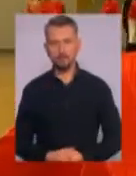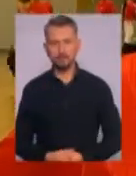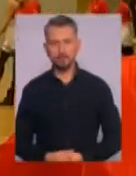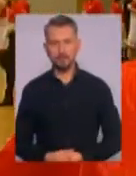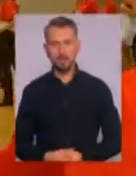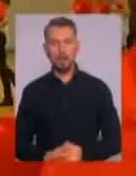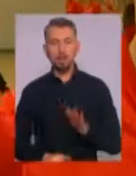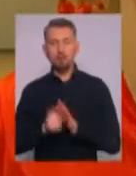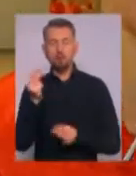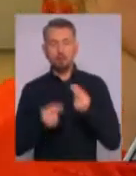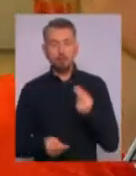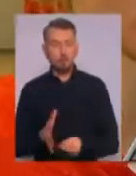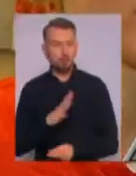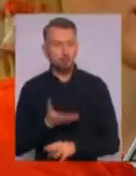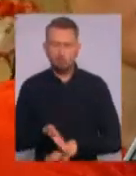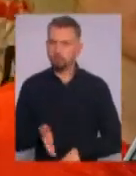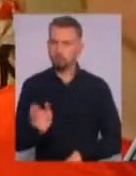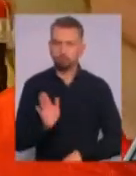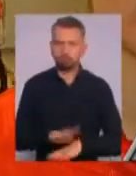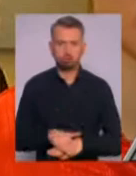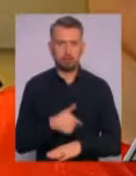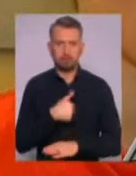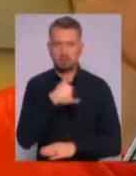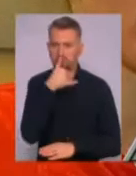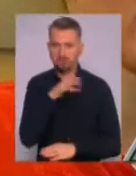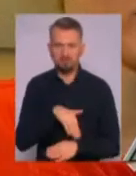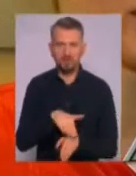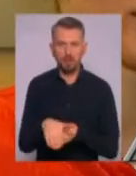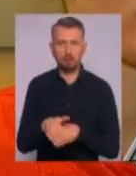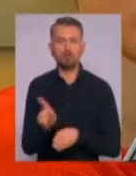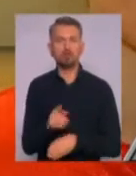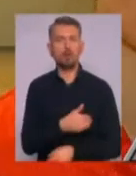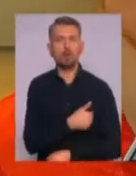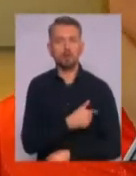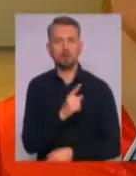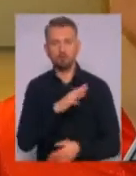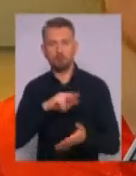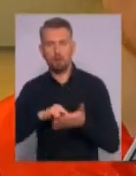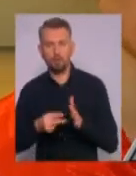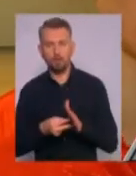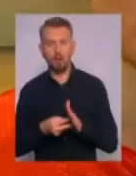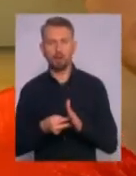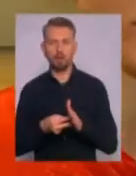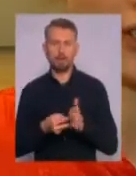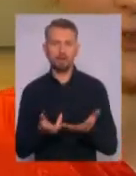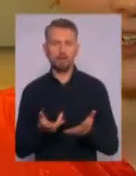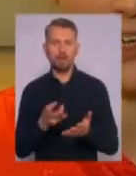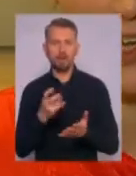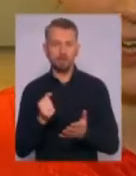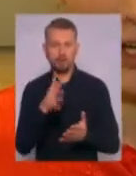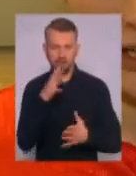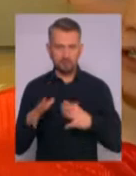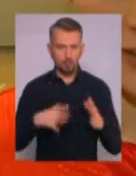Горобець. Початок гри нам дався дуже тяжко. Ми не виконали того, що ми хотіли, те, що ми планували на